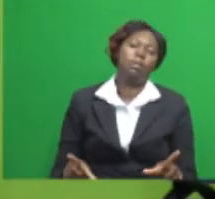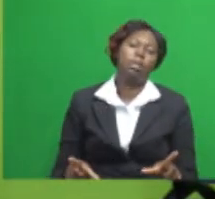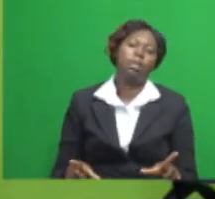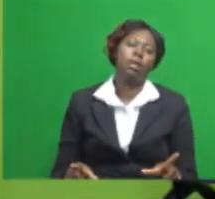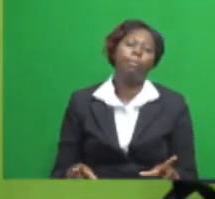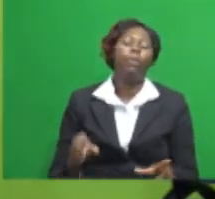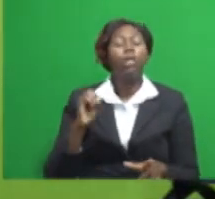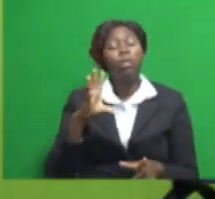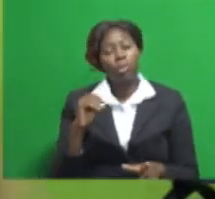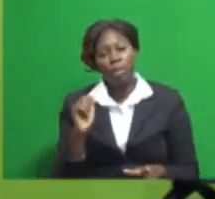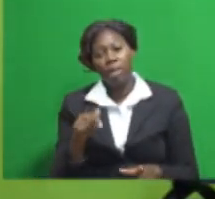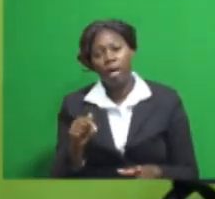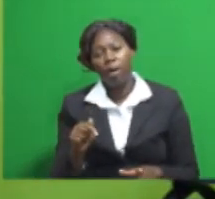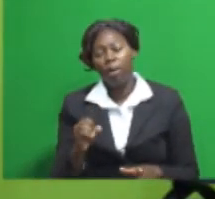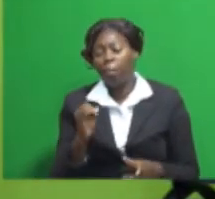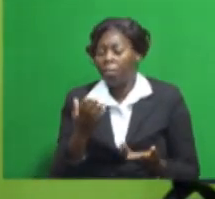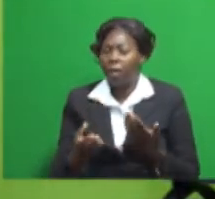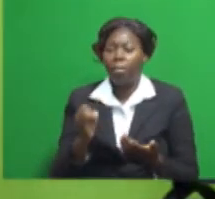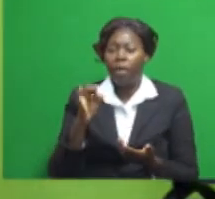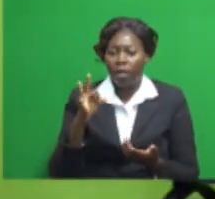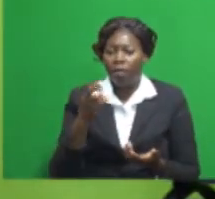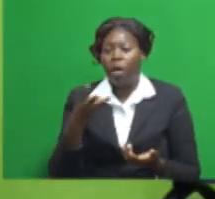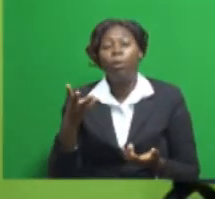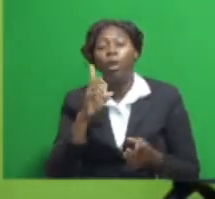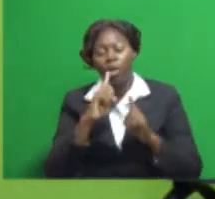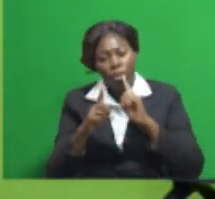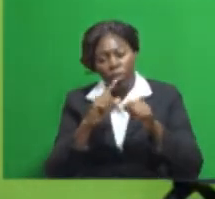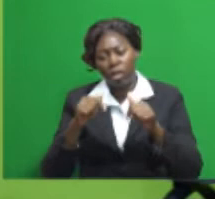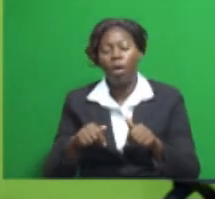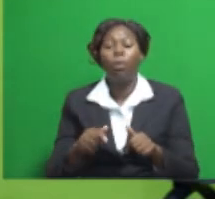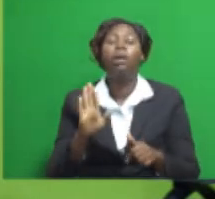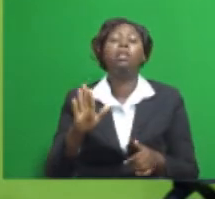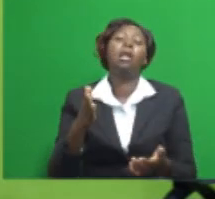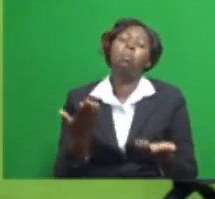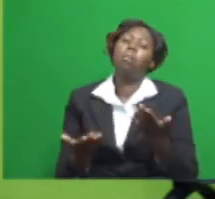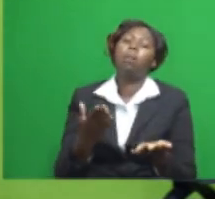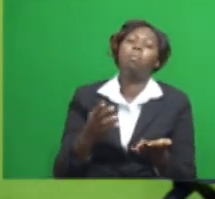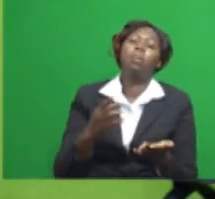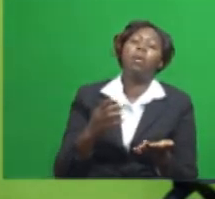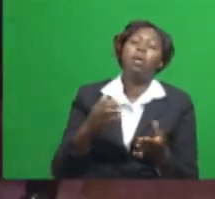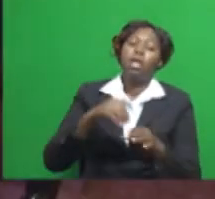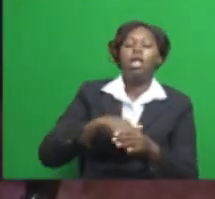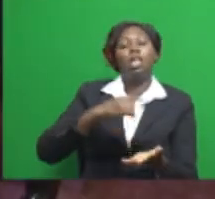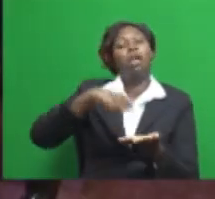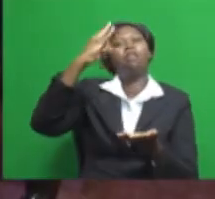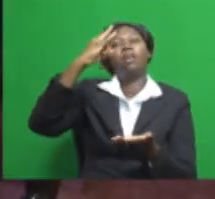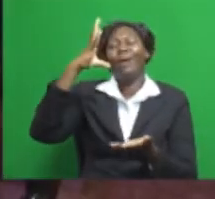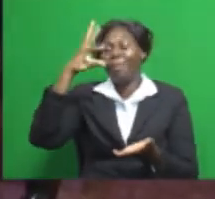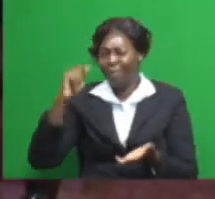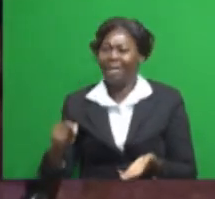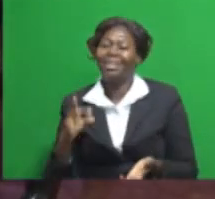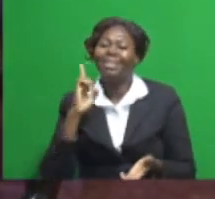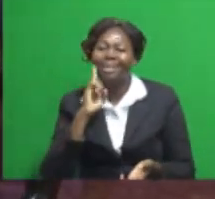here zvekuti dai tiri kutaura nechokwadika by now vangadai vari kudenga ndomanyoro ari kuita pate zviri kunzi havasati